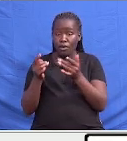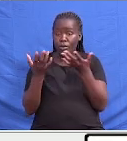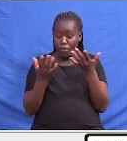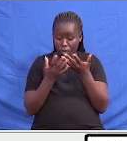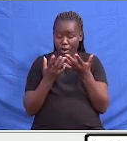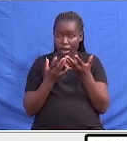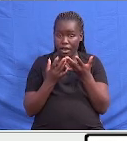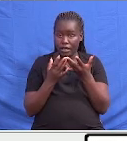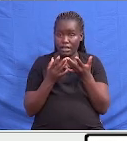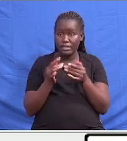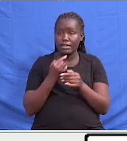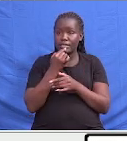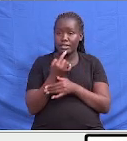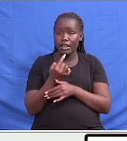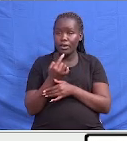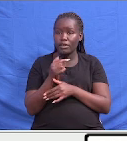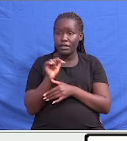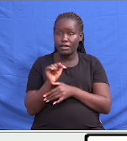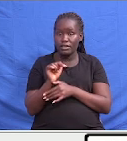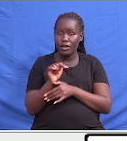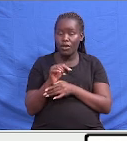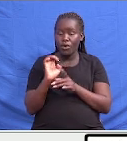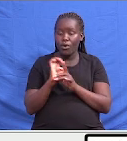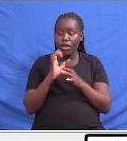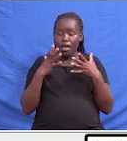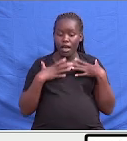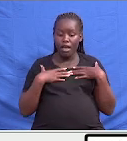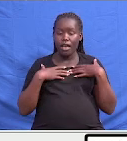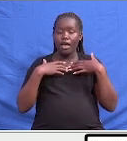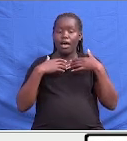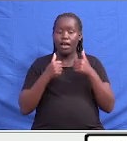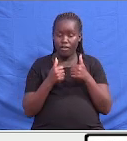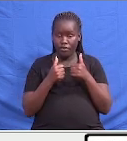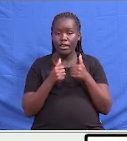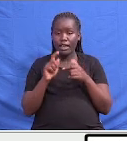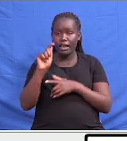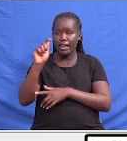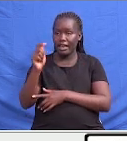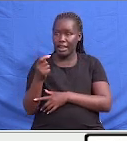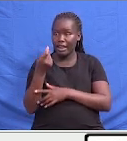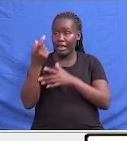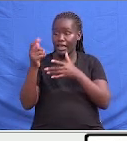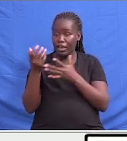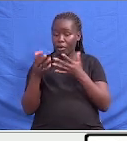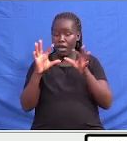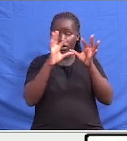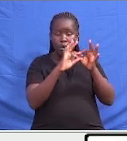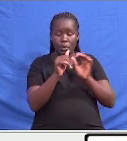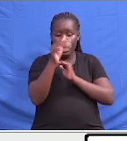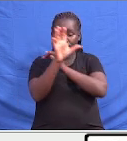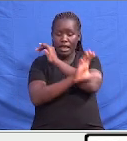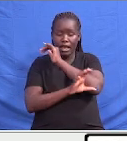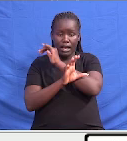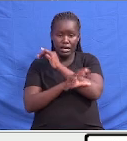na kauli mbiu ya mwaka huu ya siku ya afya ya akili duniani, na Kenya inapoungana na mataifa mengine